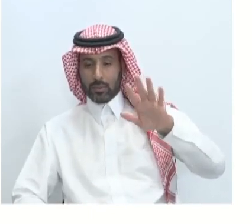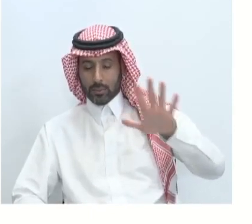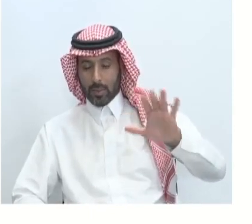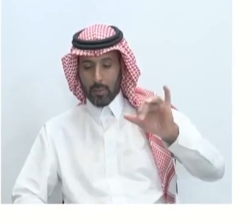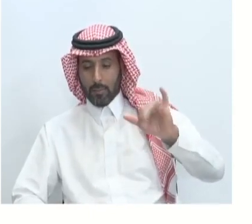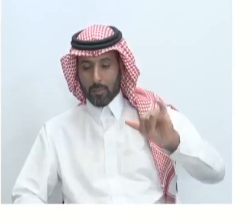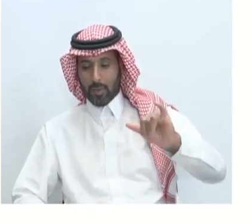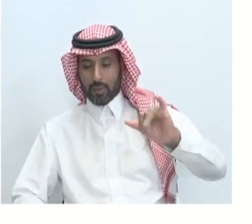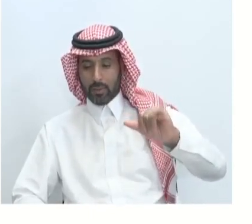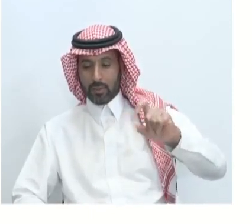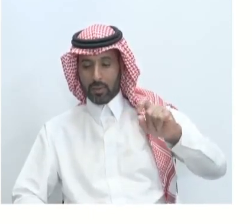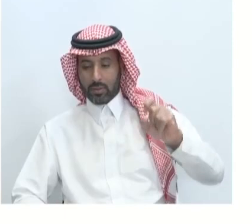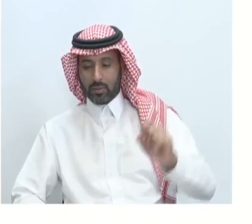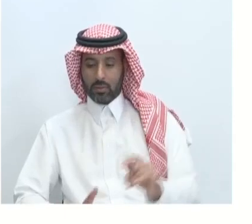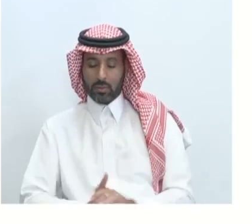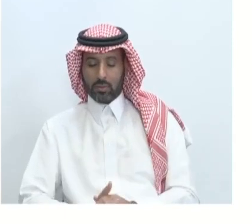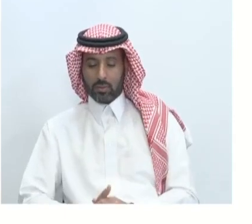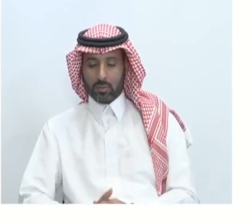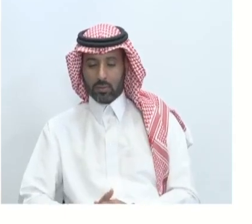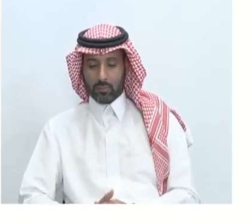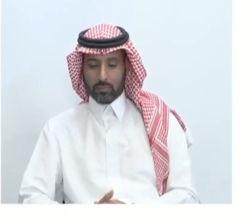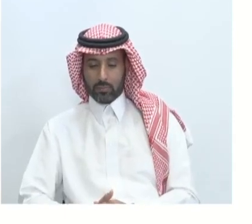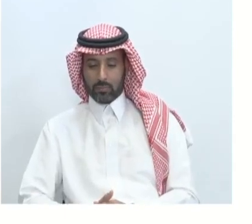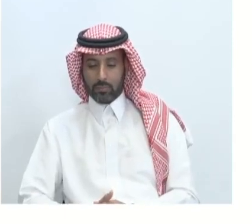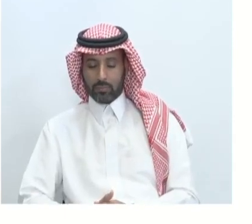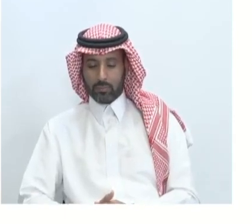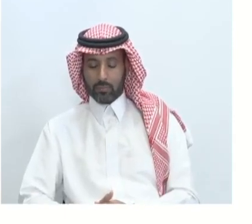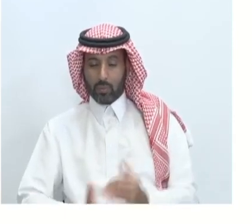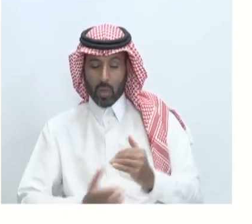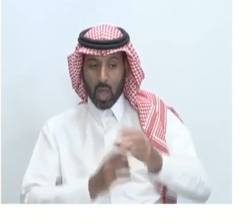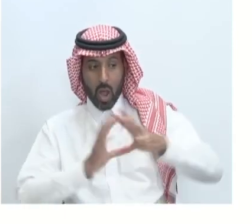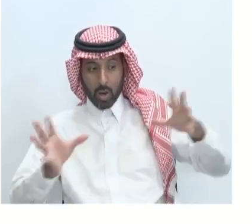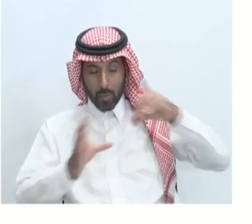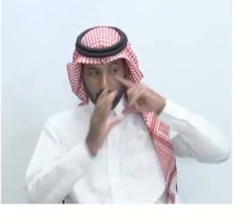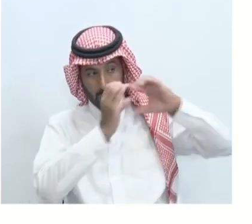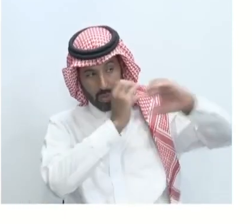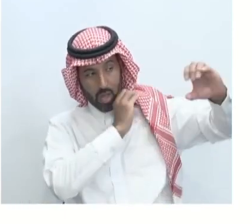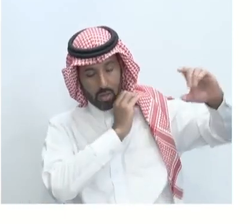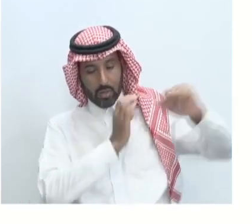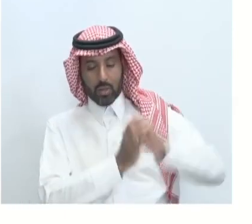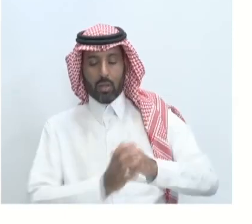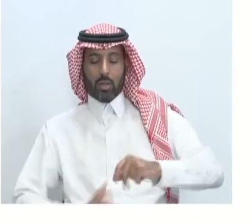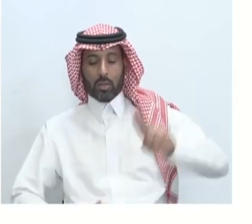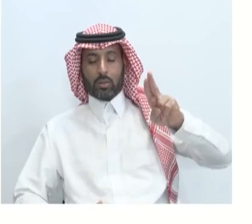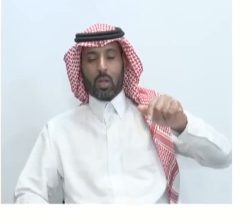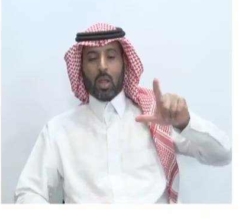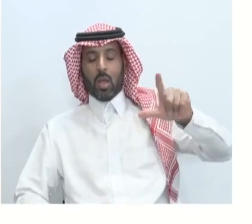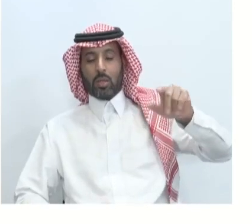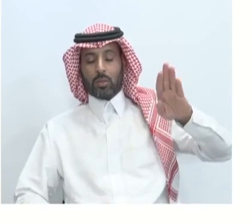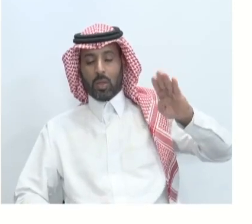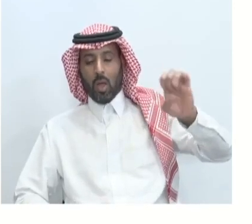في العقد الثالث من القرن المنصر واكبر منظار من هذا النوع هو تلسكوب